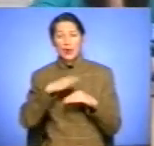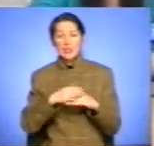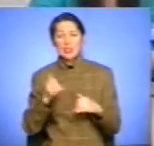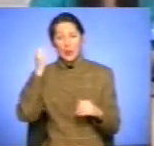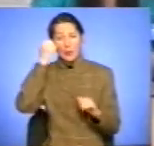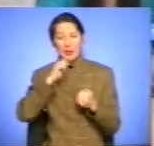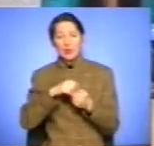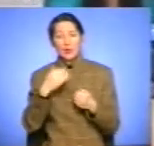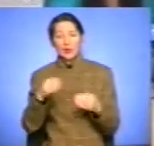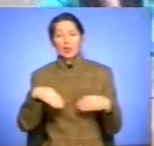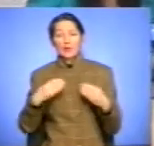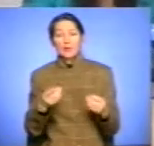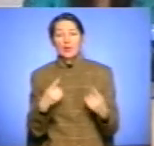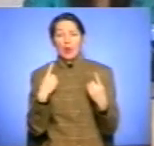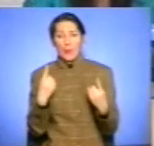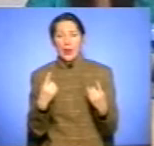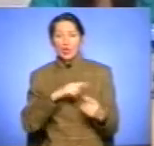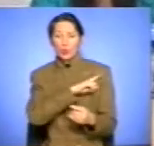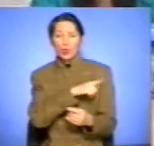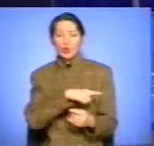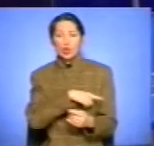докладуть максимум зусиль